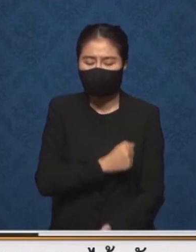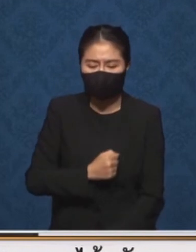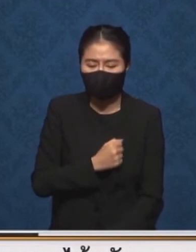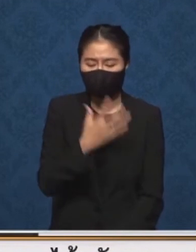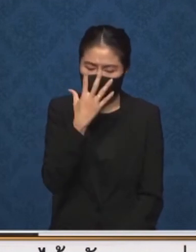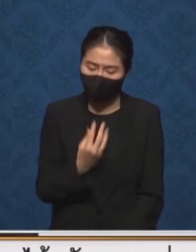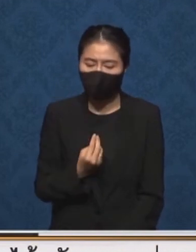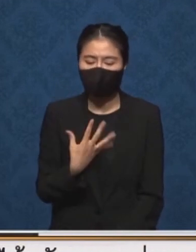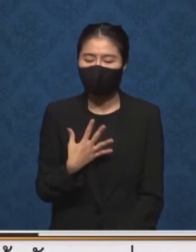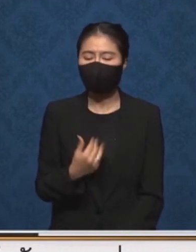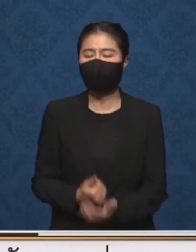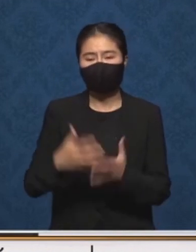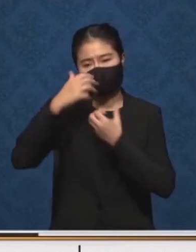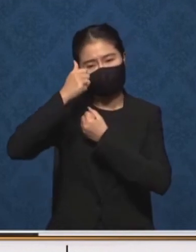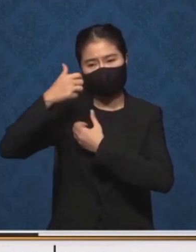ไม่มีสำนึก